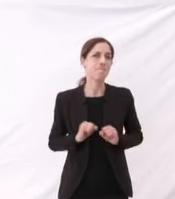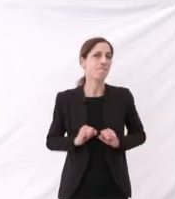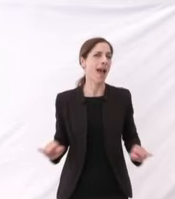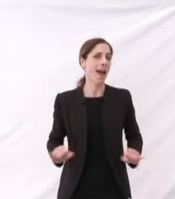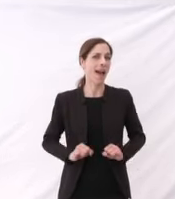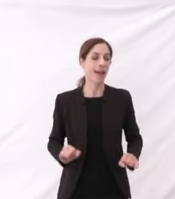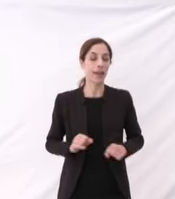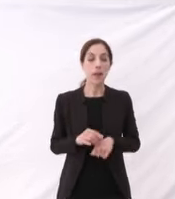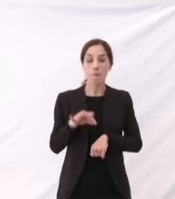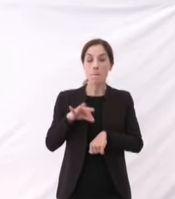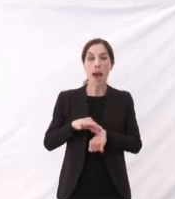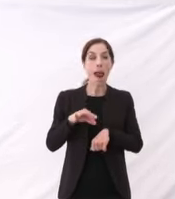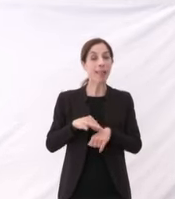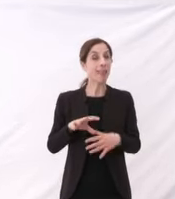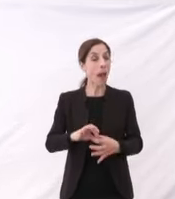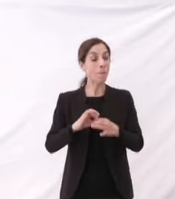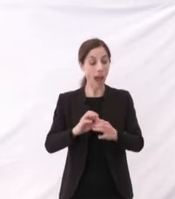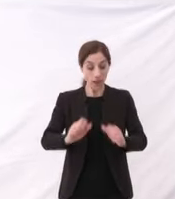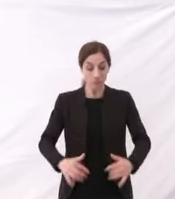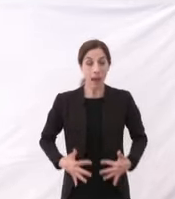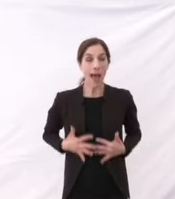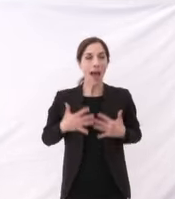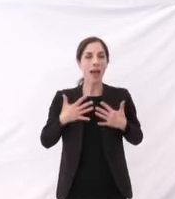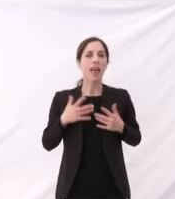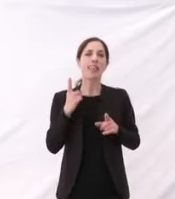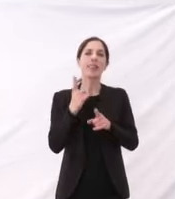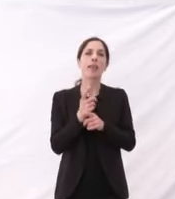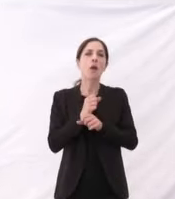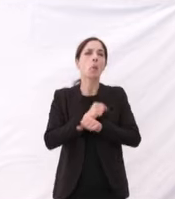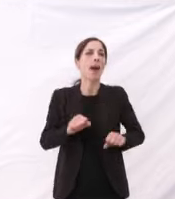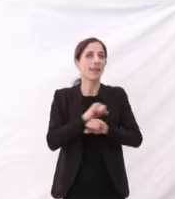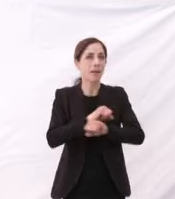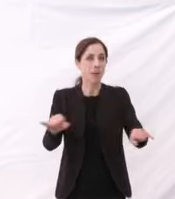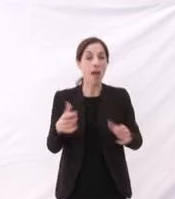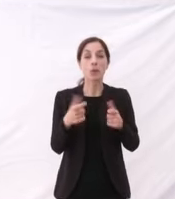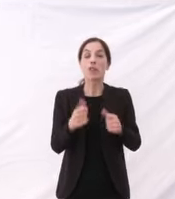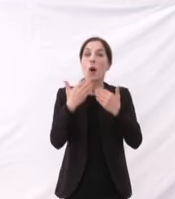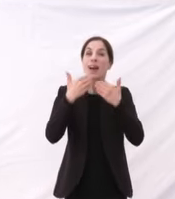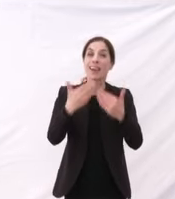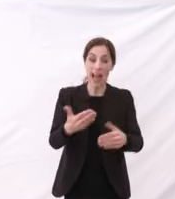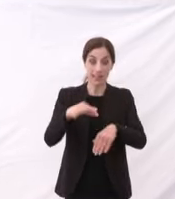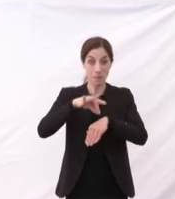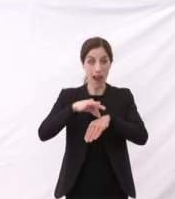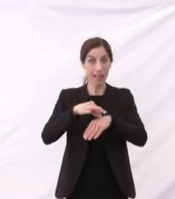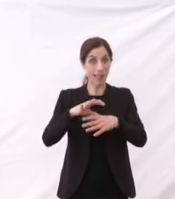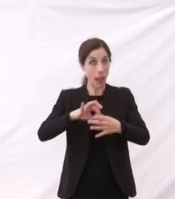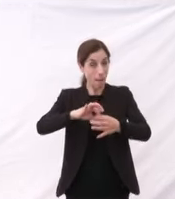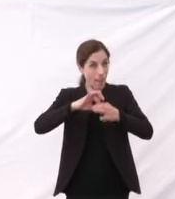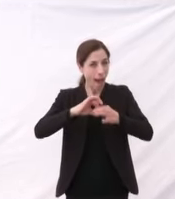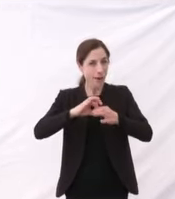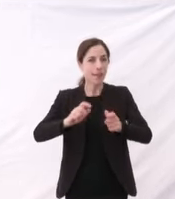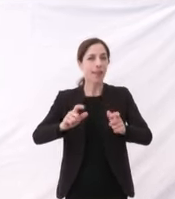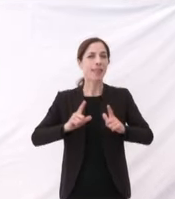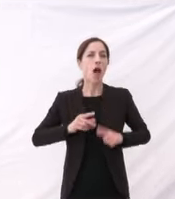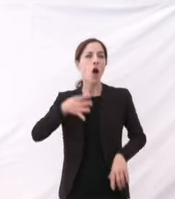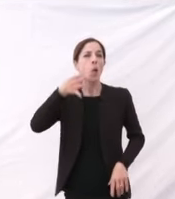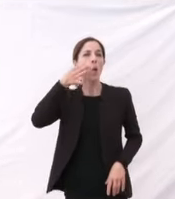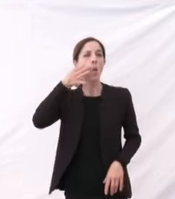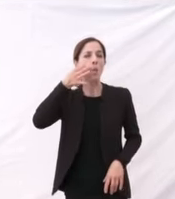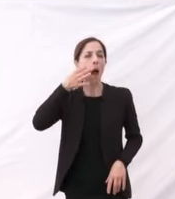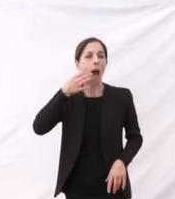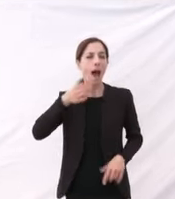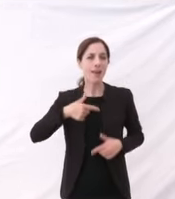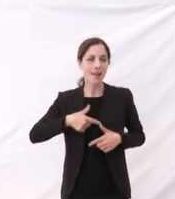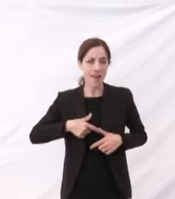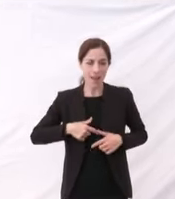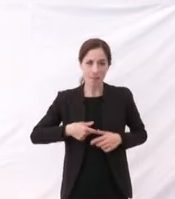mai guarire da questa patologia, perché è una malattia che ci rende più umani. La malattia per la pace